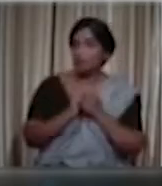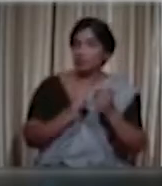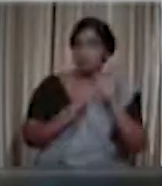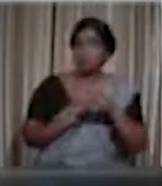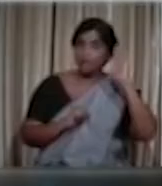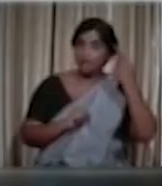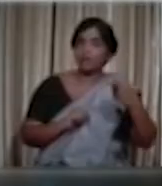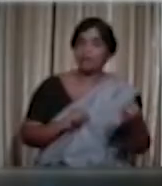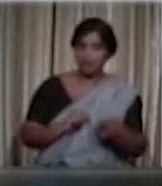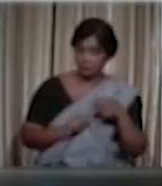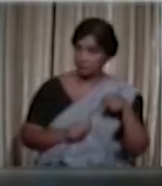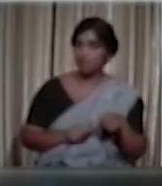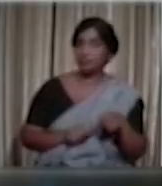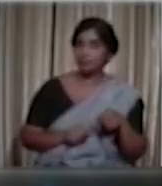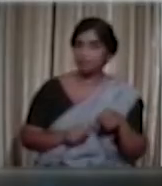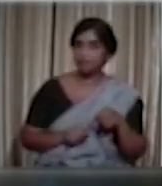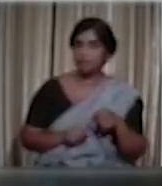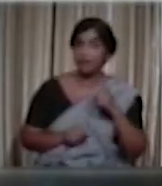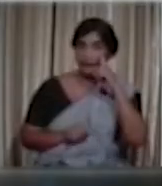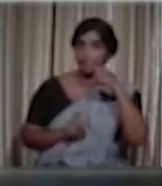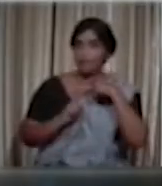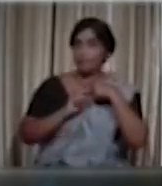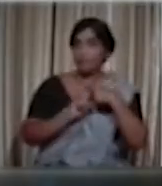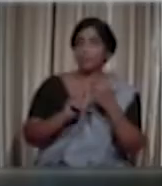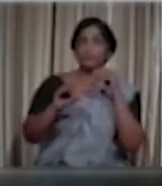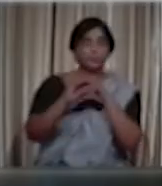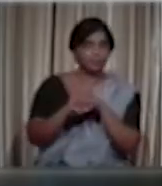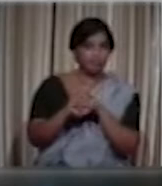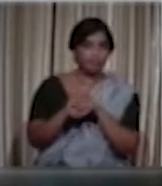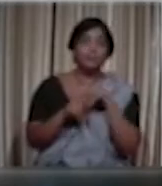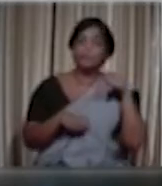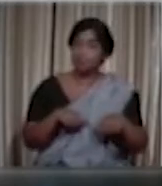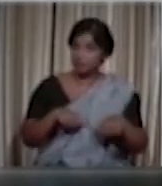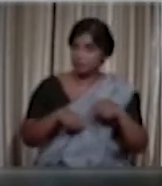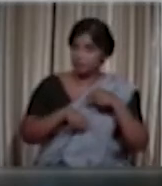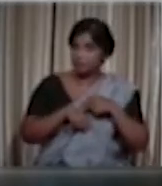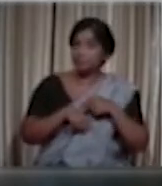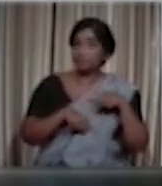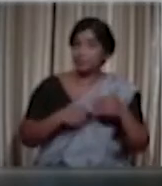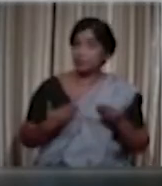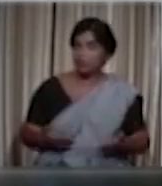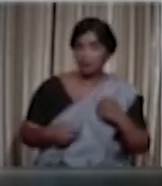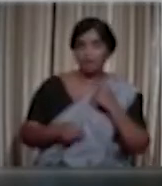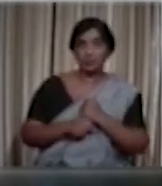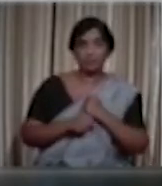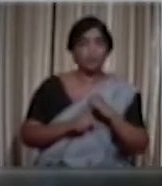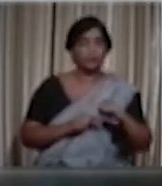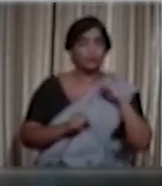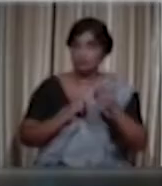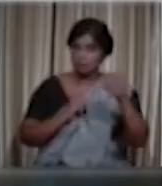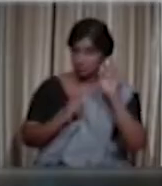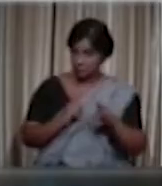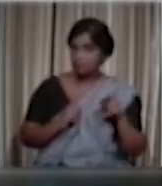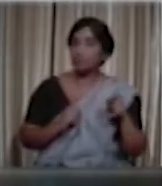අද විශේෂ දවසක් වෙනවා ඒකේ එක ධනාත්මක ප්‍රවේශයකට ඇවිල්ලා තිබෙනවා මේ වෙනකොට මේ වර්තමාන ආණ්ඩුව ශක්තිමත් ඉදිරියට ගෙන යාම